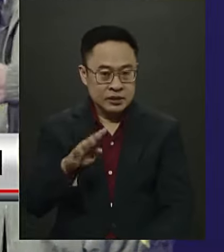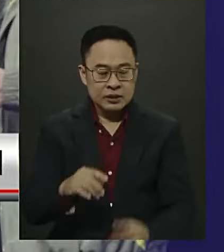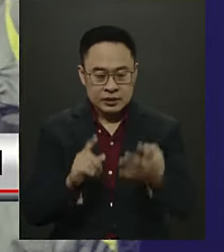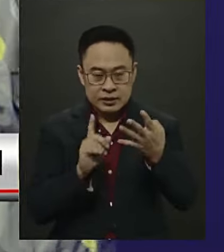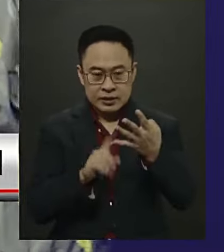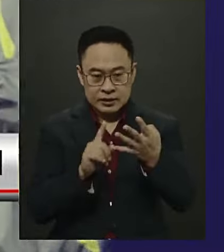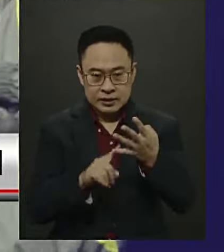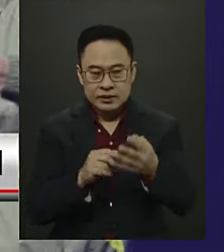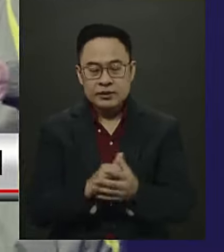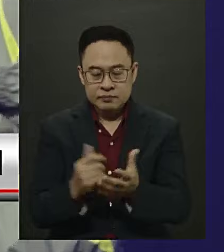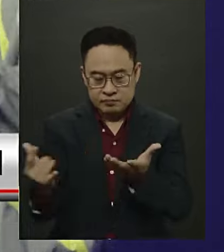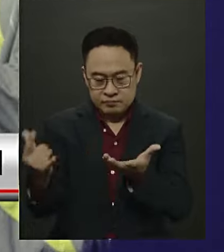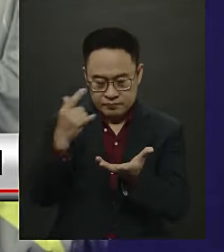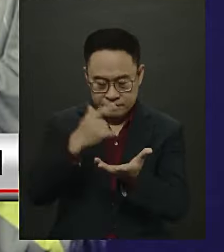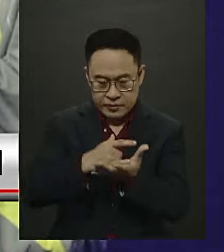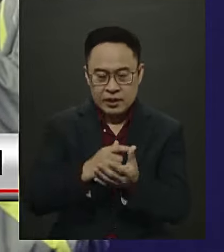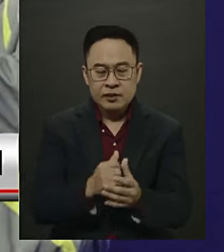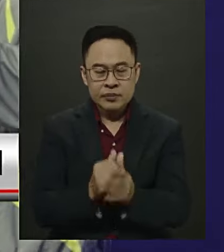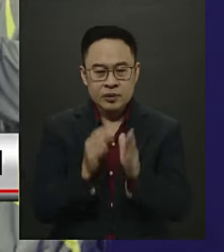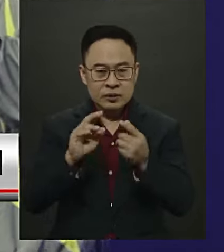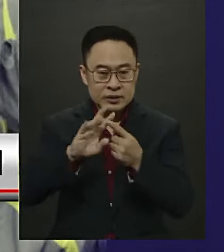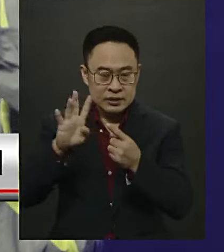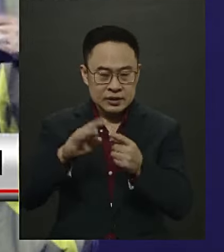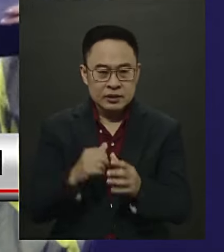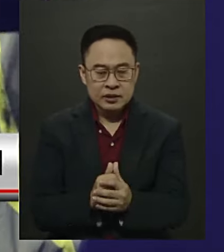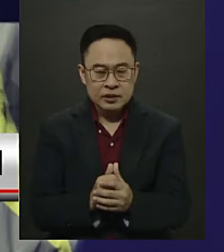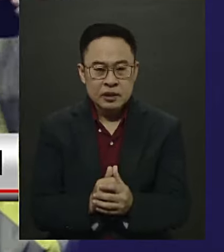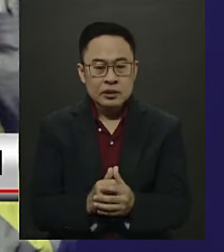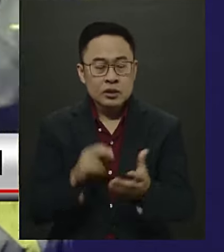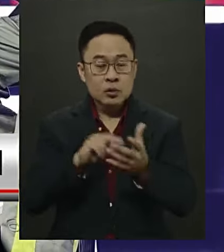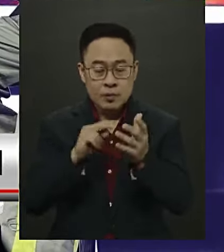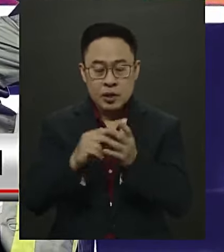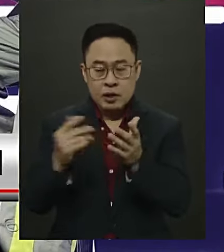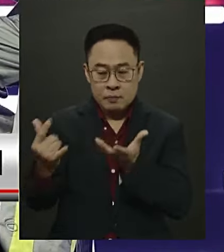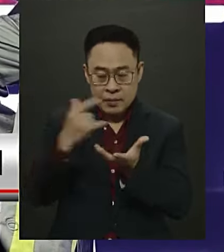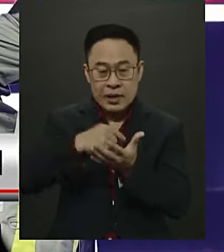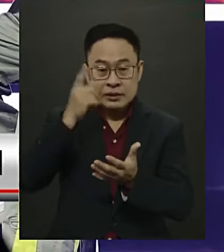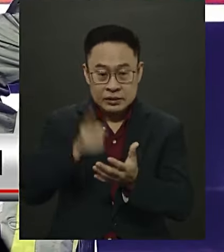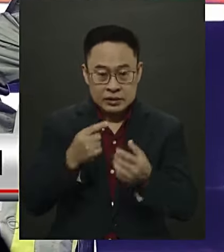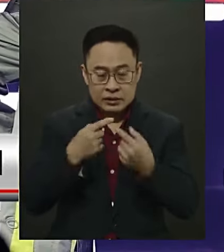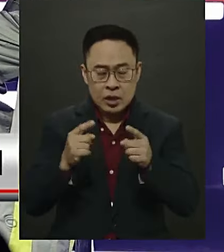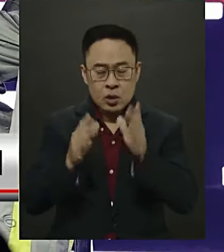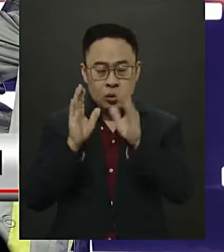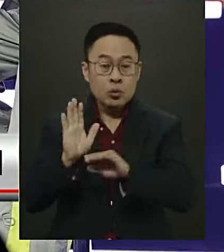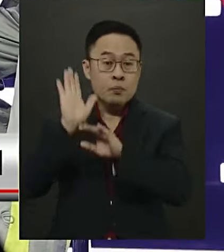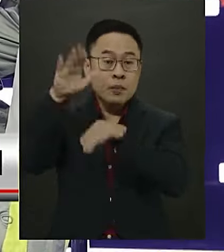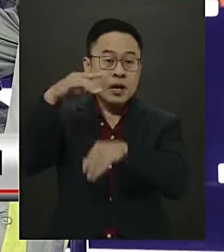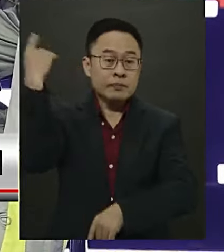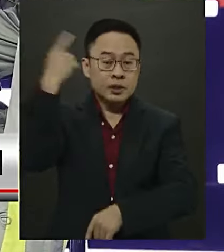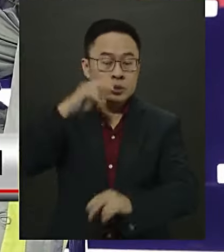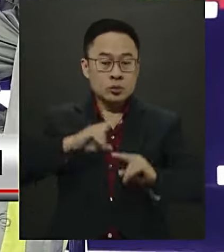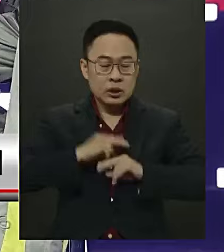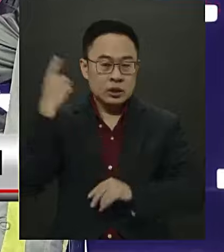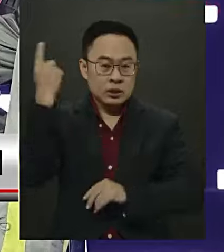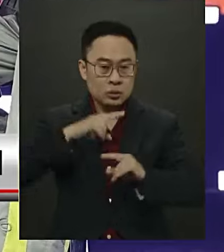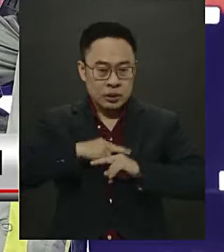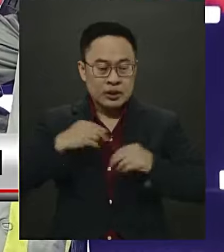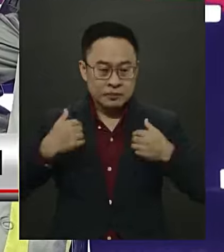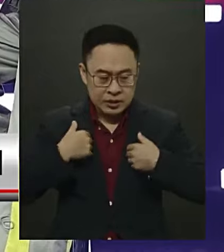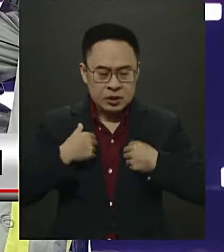ได้หมายความว่าไม่เคยมีนักบาสเกตบอลคนไหนมาเที่ยวไทยเลยนะแต่เนี้ยคือเป็นการมาเยือนอย่างเป็นทางการไม่ได้เป็นการมาเยือนแบบมาเที่ยวเป็นการ